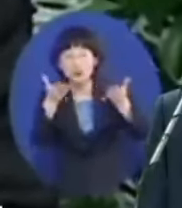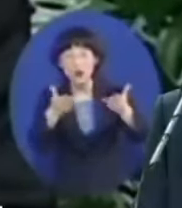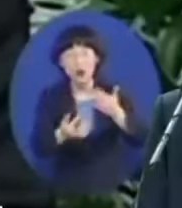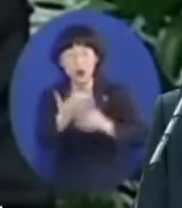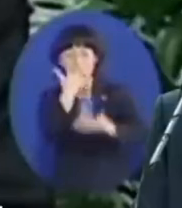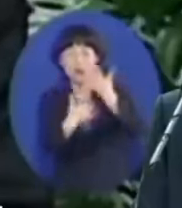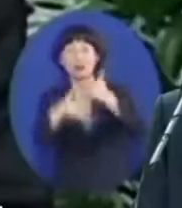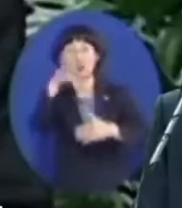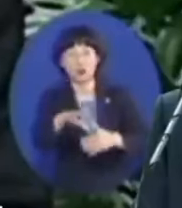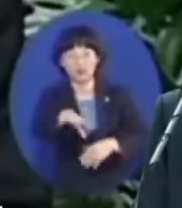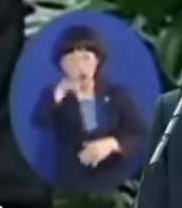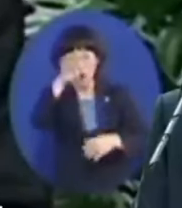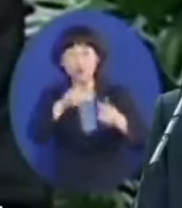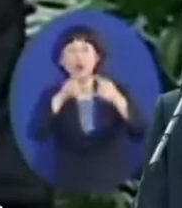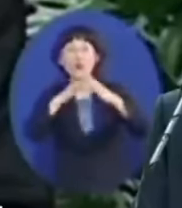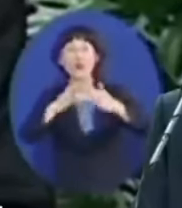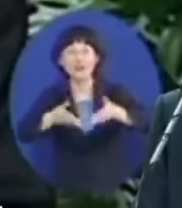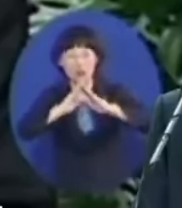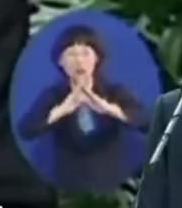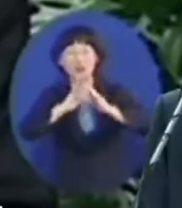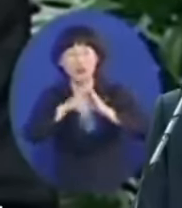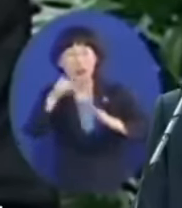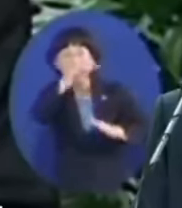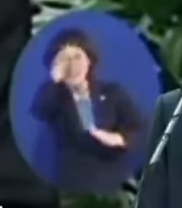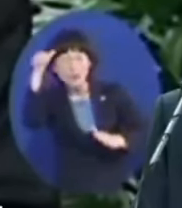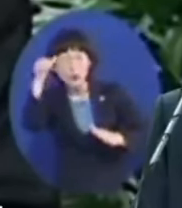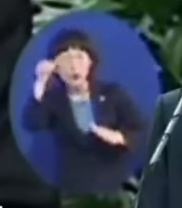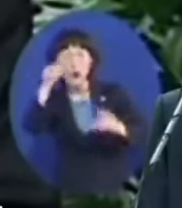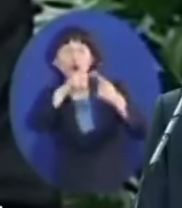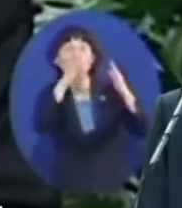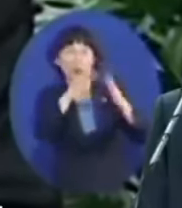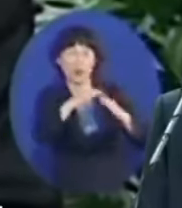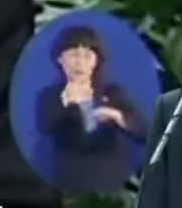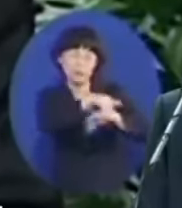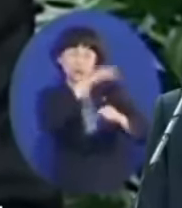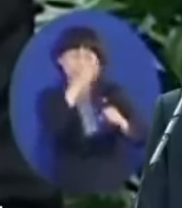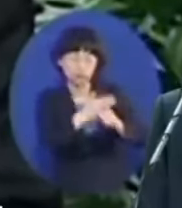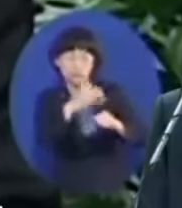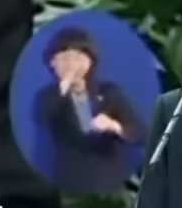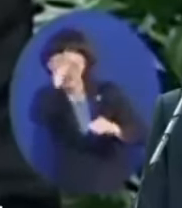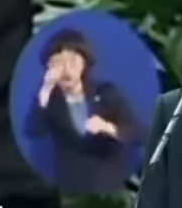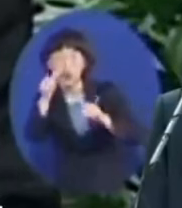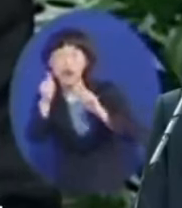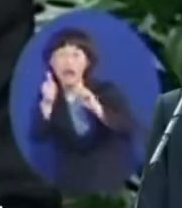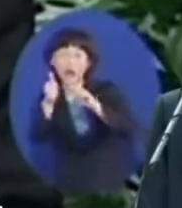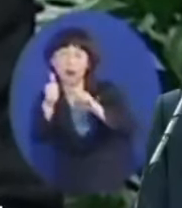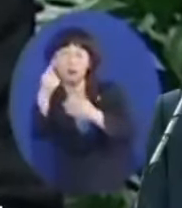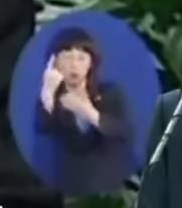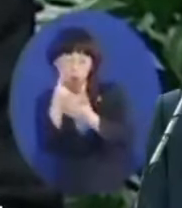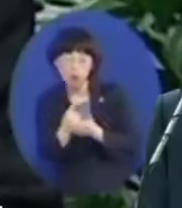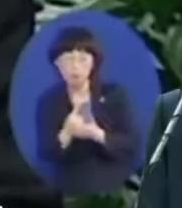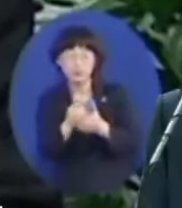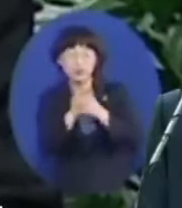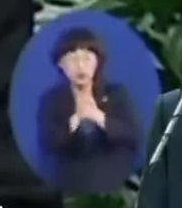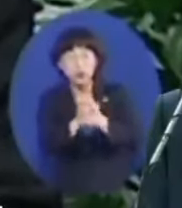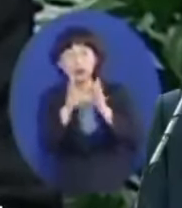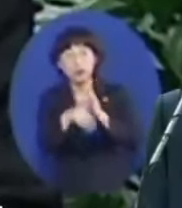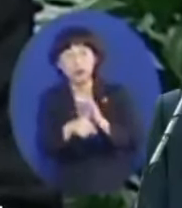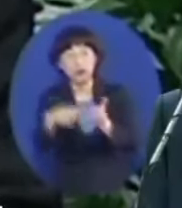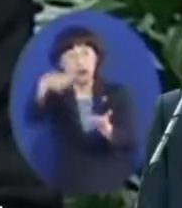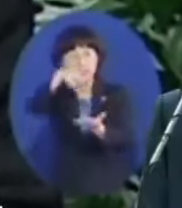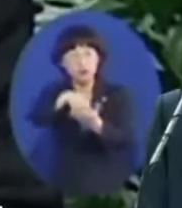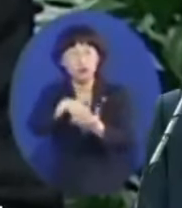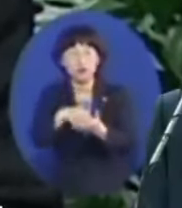때 장로교 장로님 한 분이 새벽 기도는 우리 천막교회에 나왔는데 그 장로님은 앉아서 몇